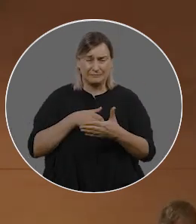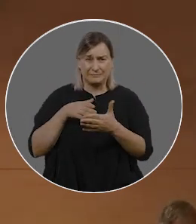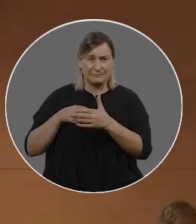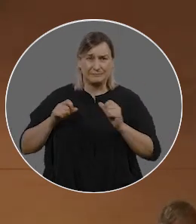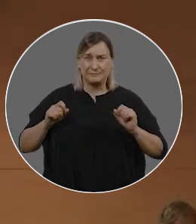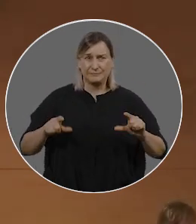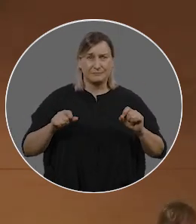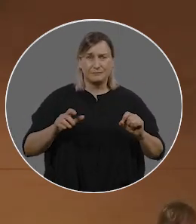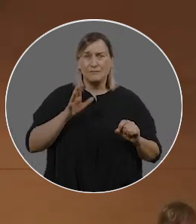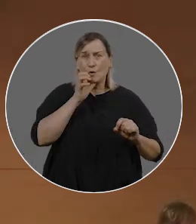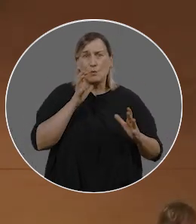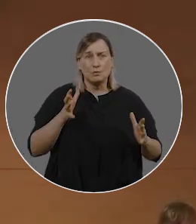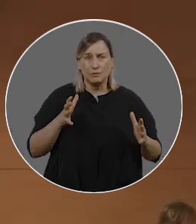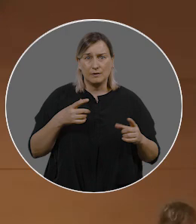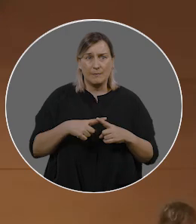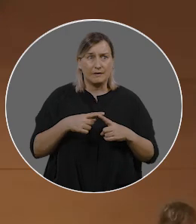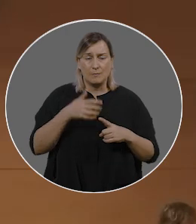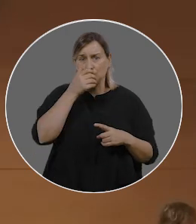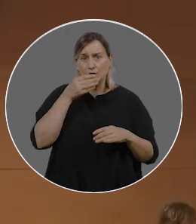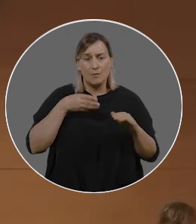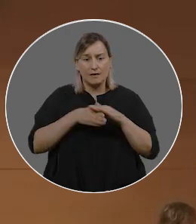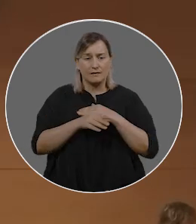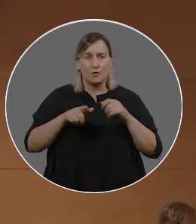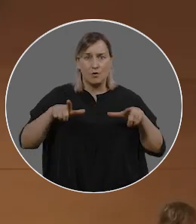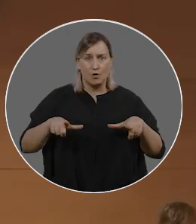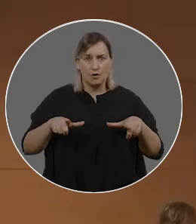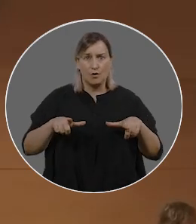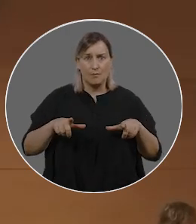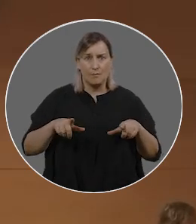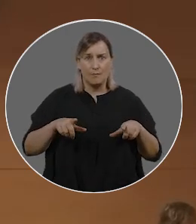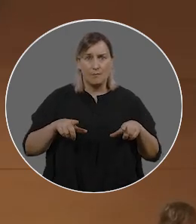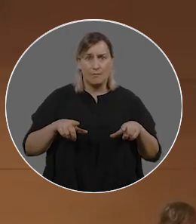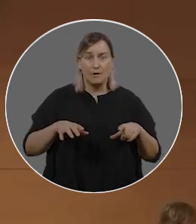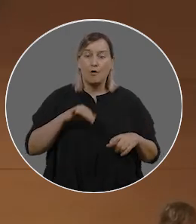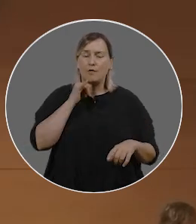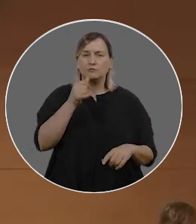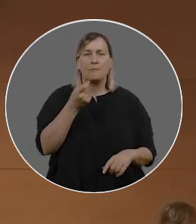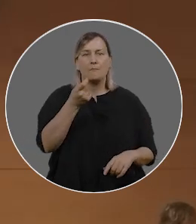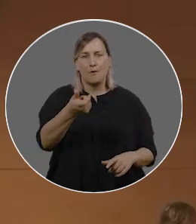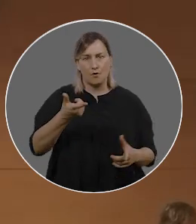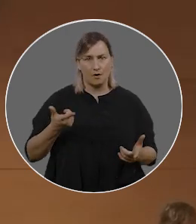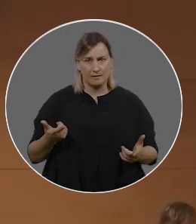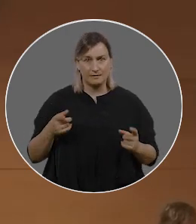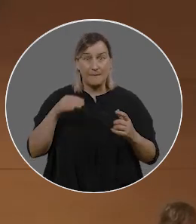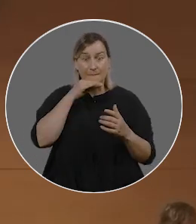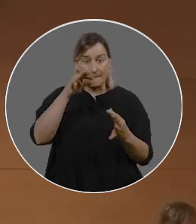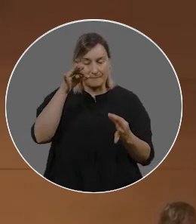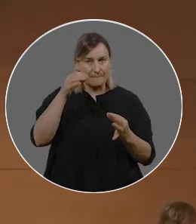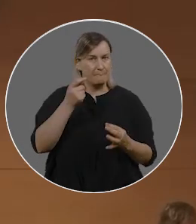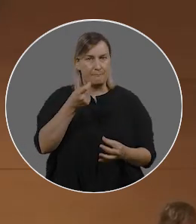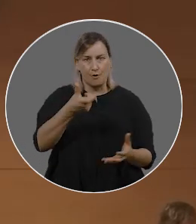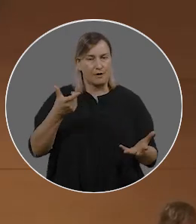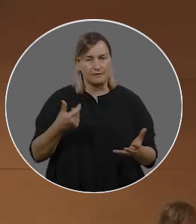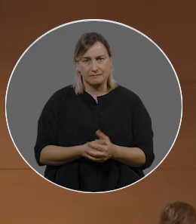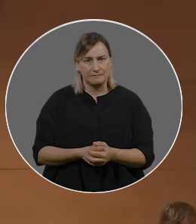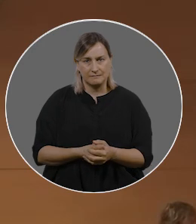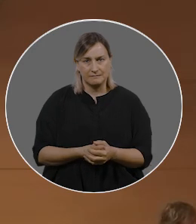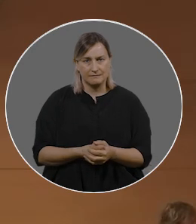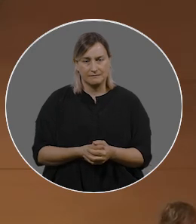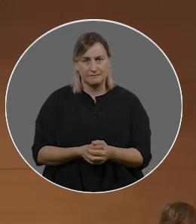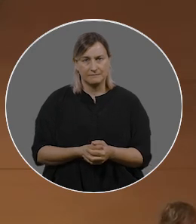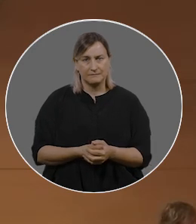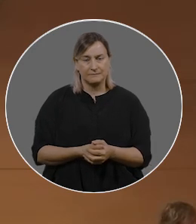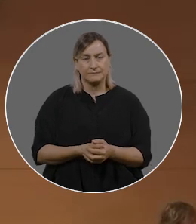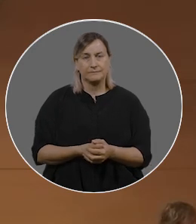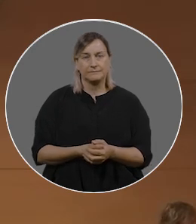moment és horrorós perquè no, potser no poden entrar en un lloc, però hi ha poques denúncies sobre paper. N'hi ha molt